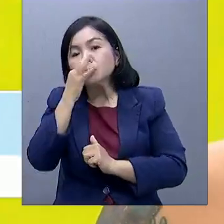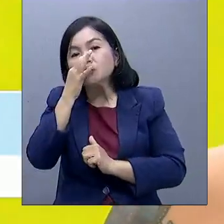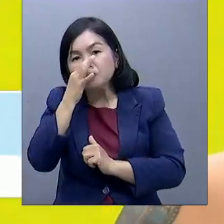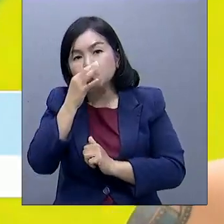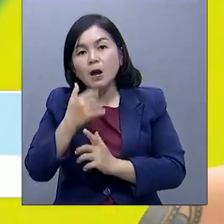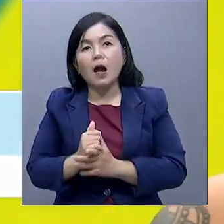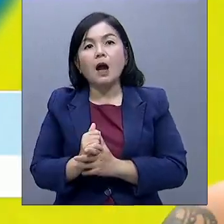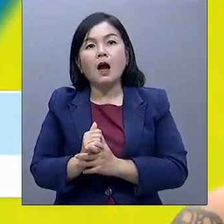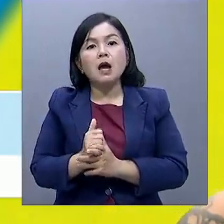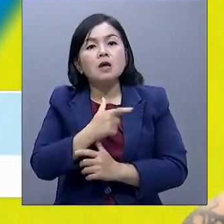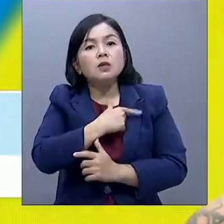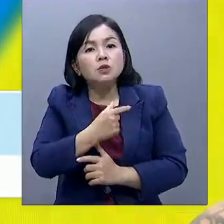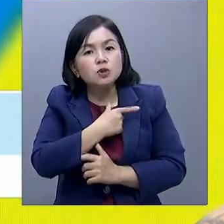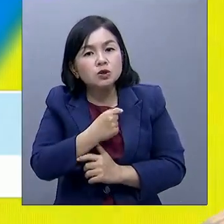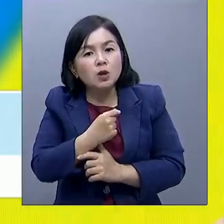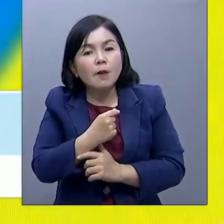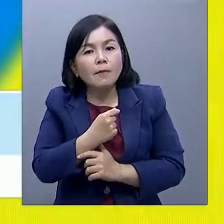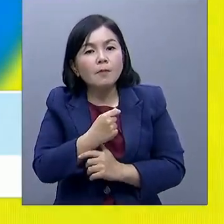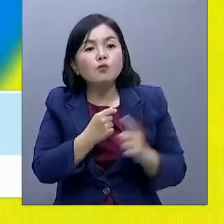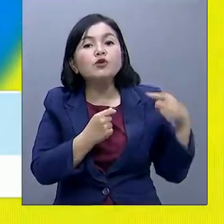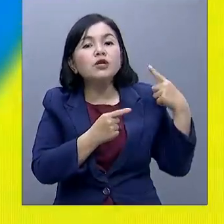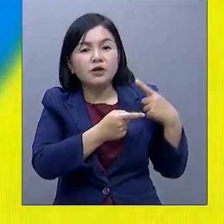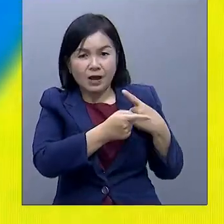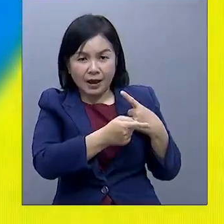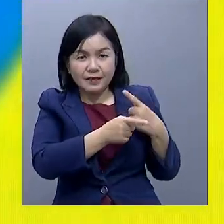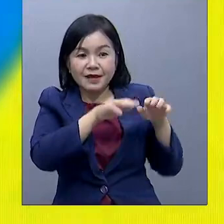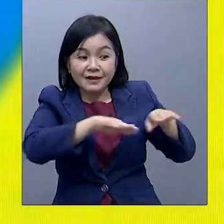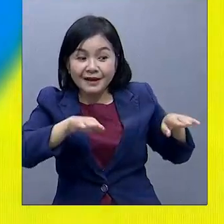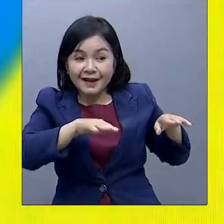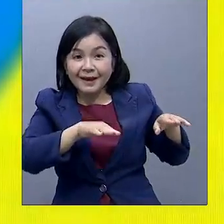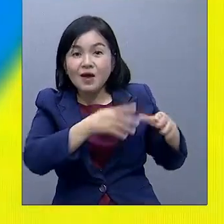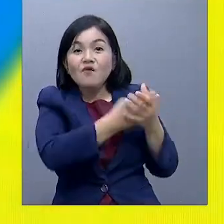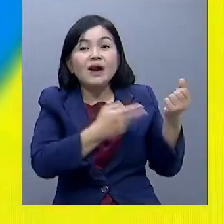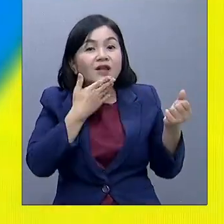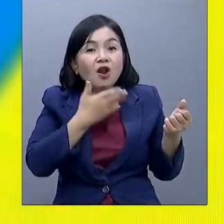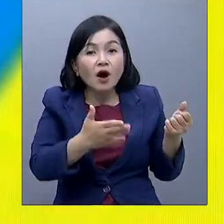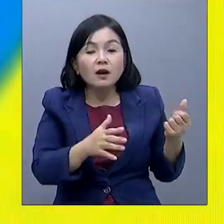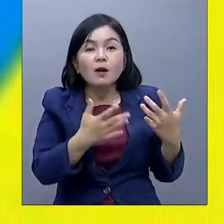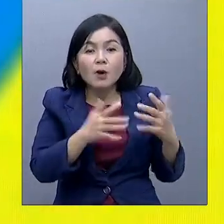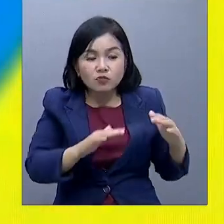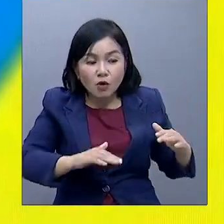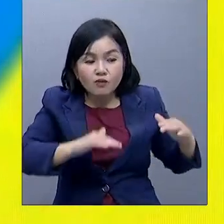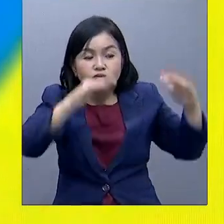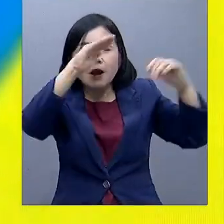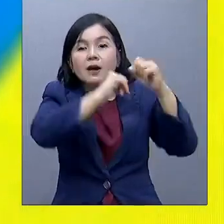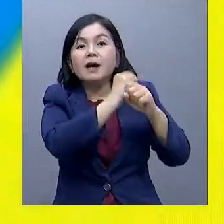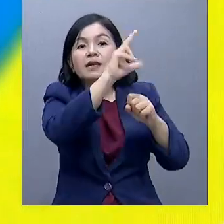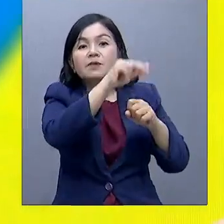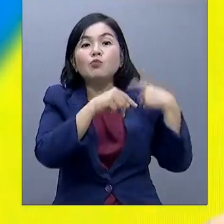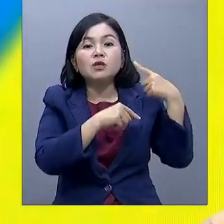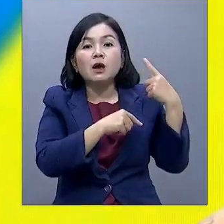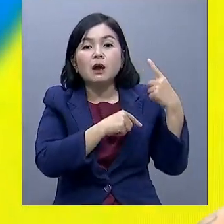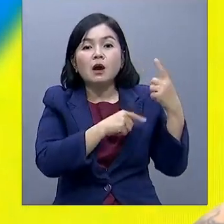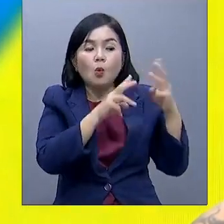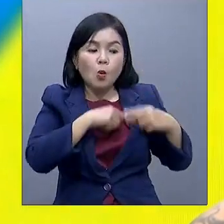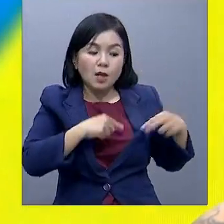าเนี่ยเขาจะชอบตัวจ้าจ๋าคือตั้งแต่เด็กเนี่ยจ้าจ๋าเขาจะมีแฟนมาตลอดแต่พอถึงช่วงวัย30เนี่ยจ้าจ๋าเขาโสดแต่ว่